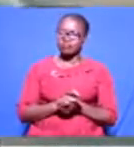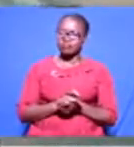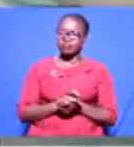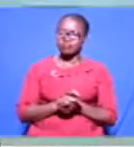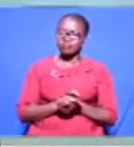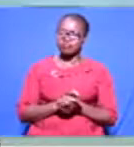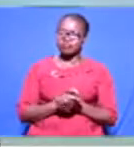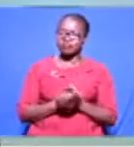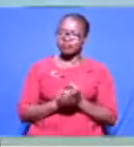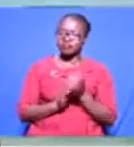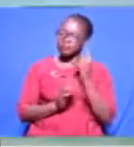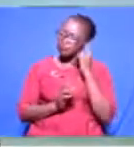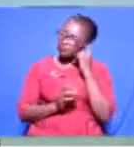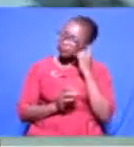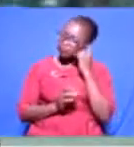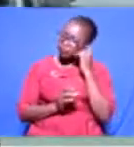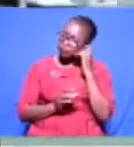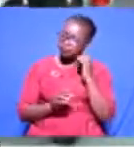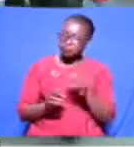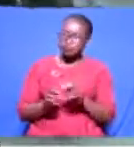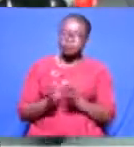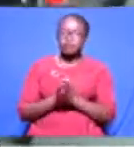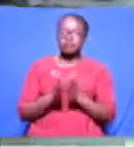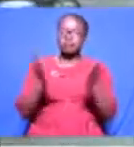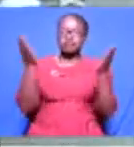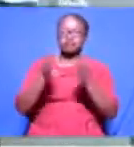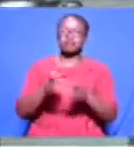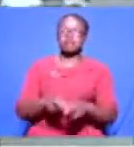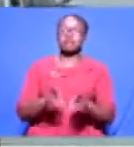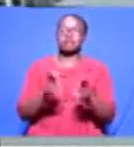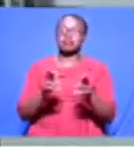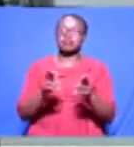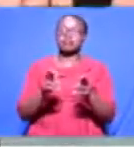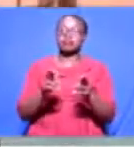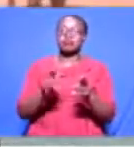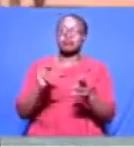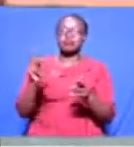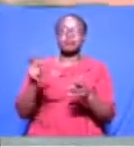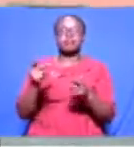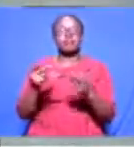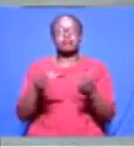Msafara huo ulipitia barabara ya Valley Road, kisha Kenyatta Avenue hadi Uhuru Highway,